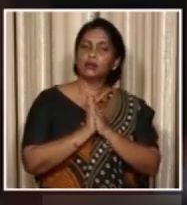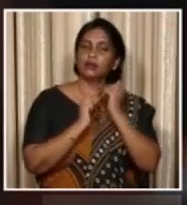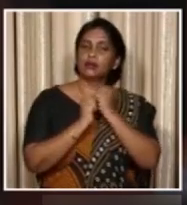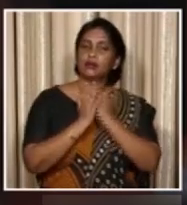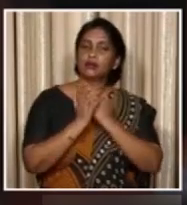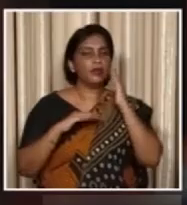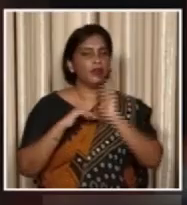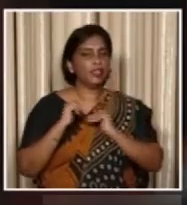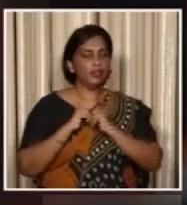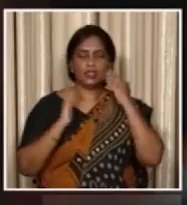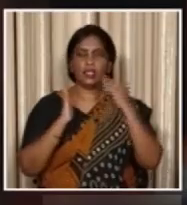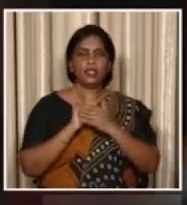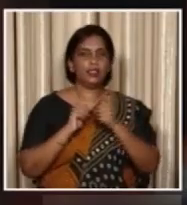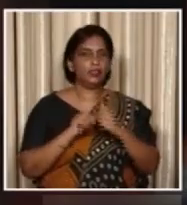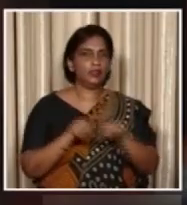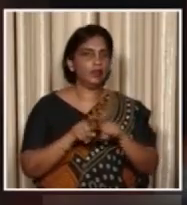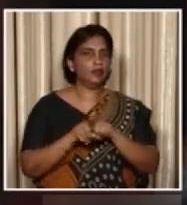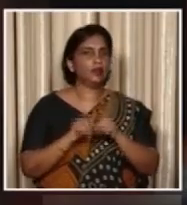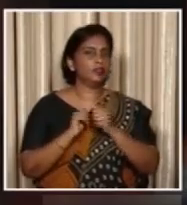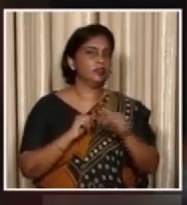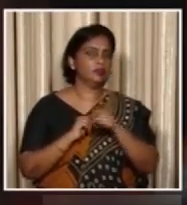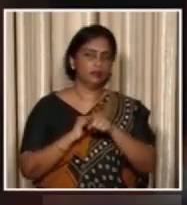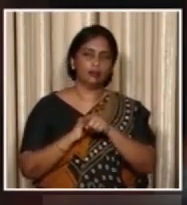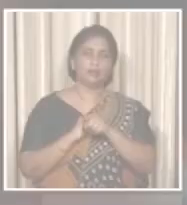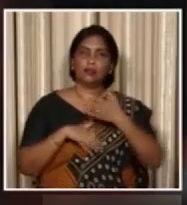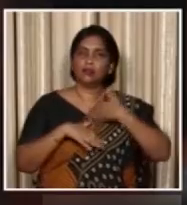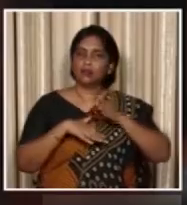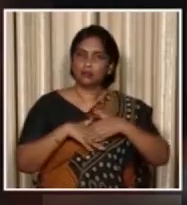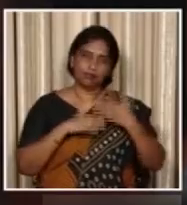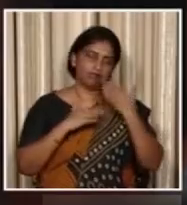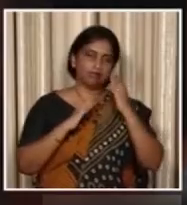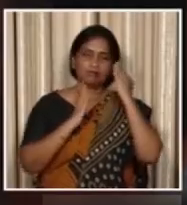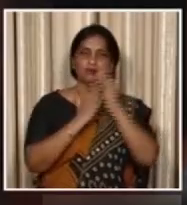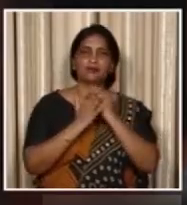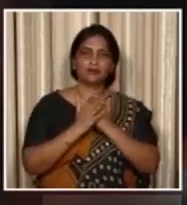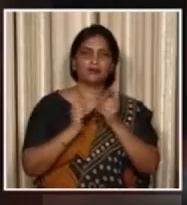රාශියක් ක්‍රියාත්මක කරනවා. මේ අභියෝගයට මුහුණ දීම සඳහා අපි පාසල් දරුවන්ගෙන් ආරම්භ කළ යුතුයි.